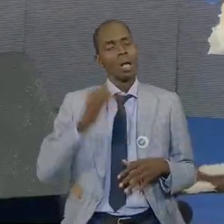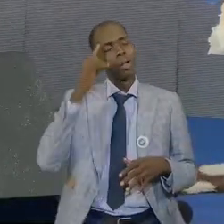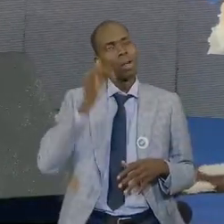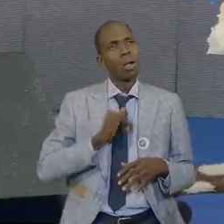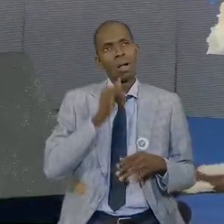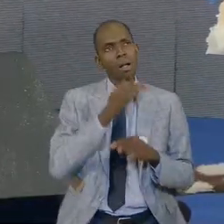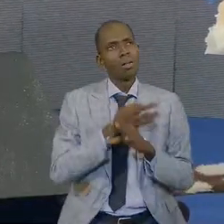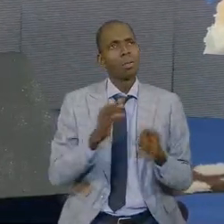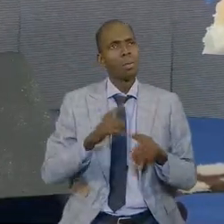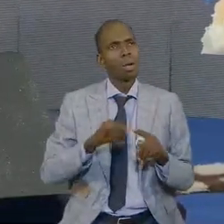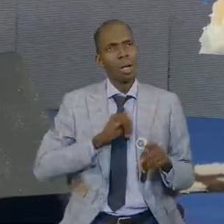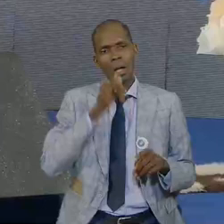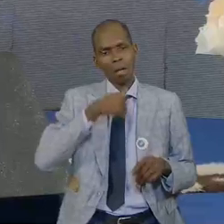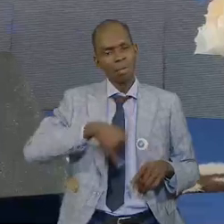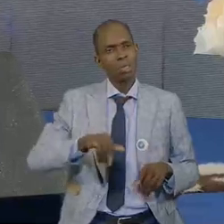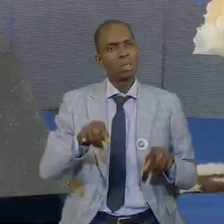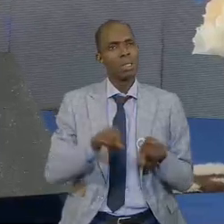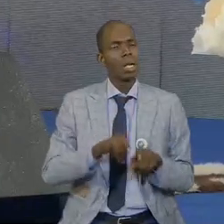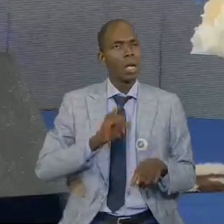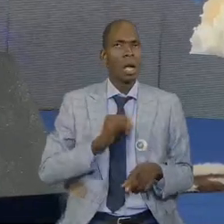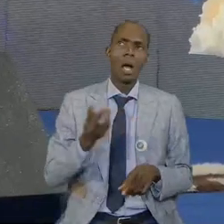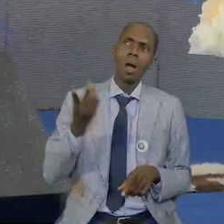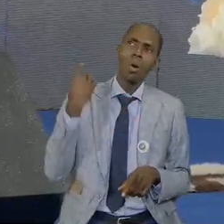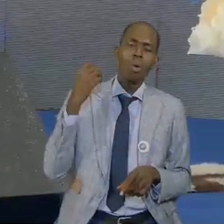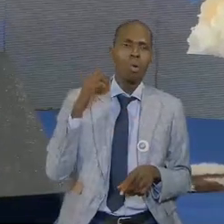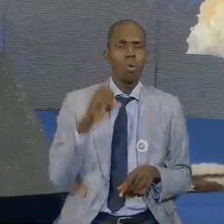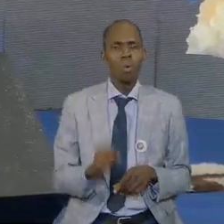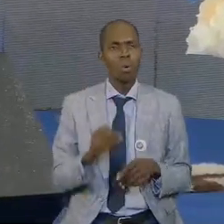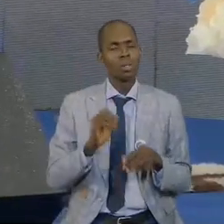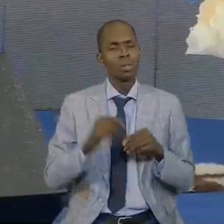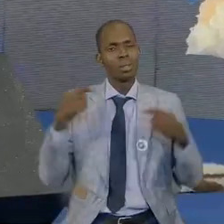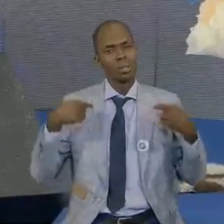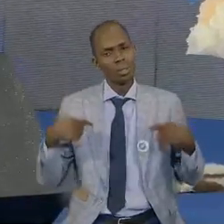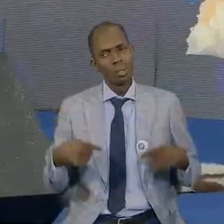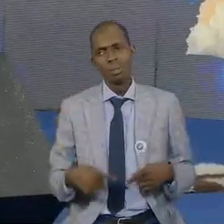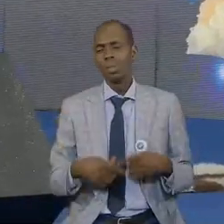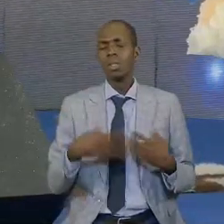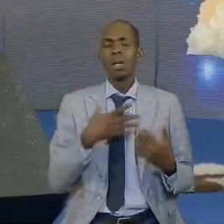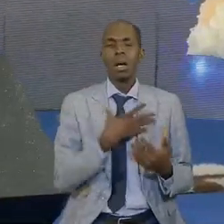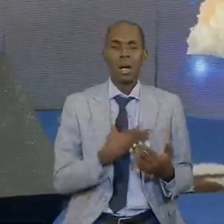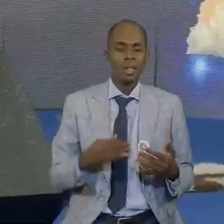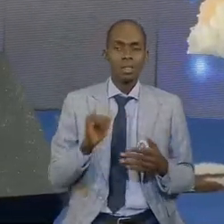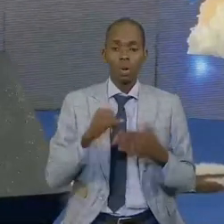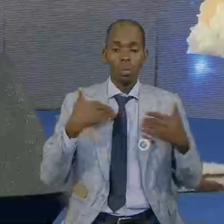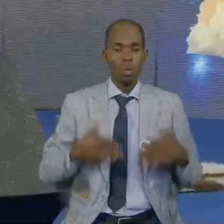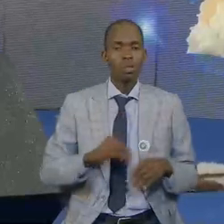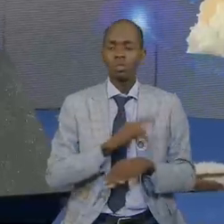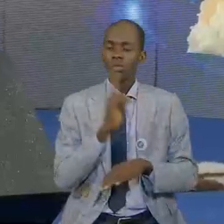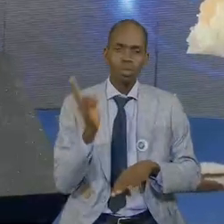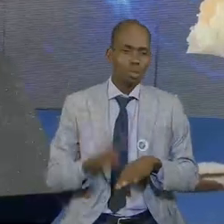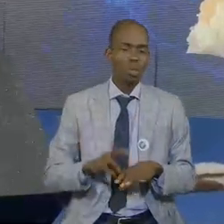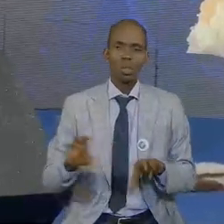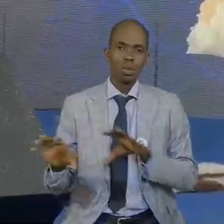internal organs reacting, responding like it always does habitually. We call it reflex